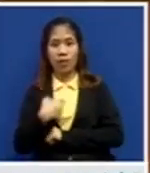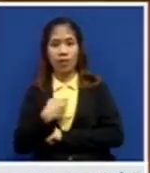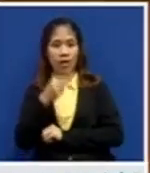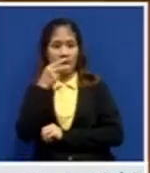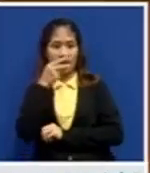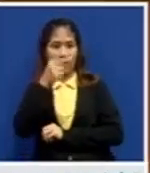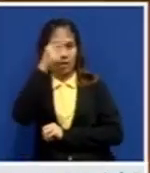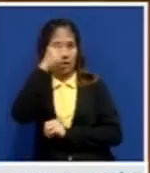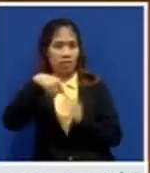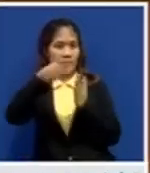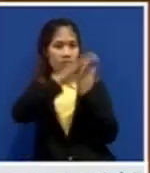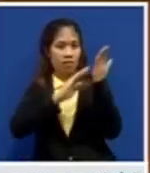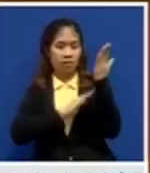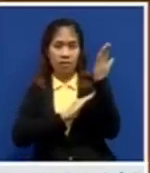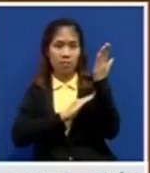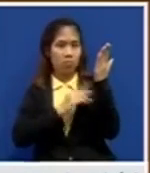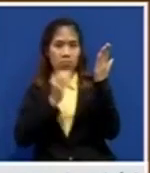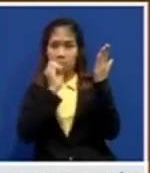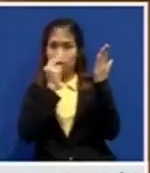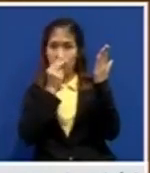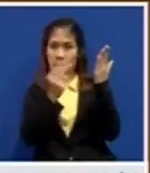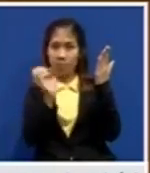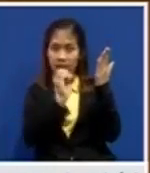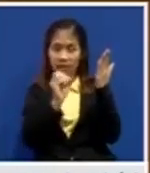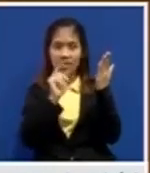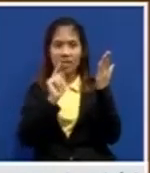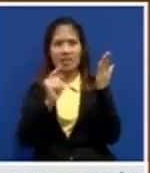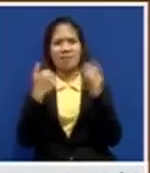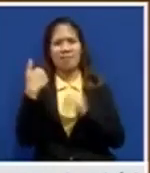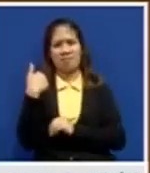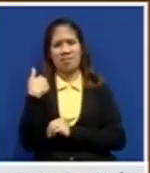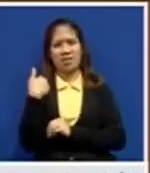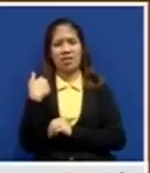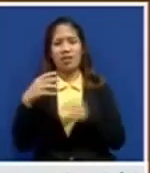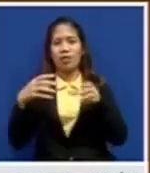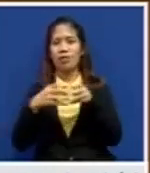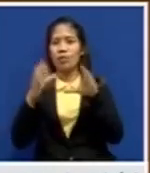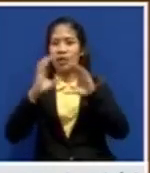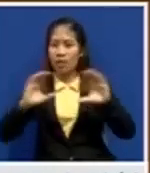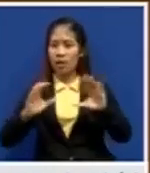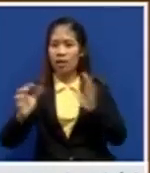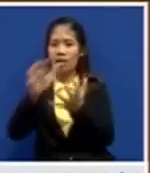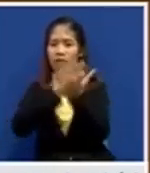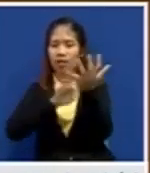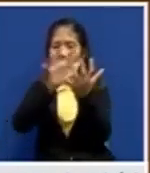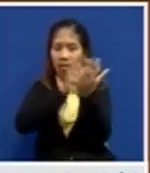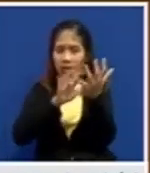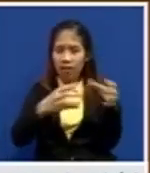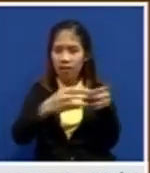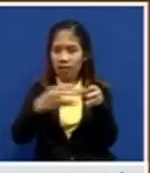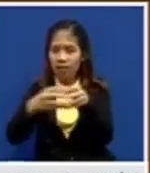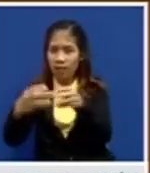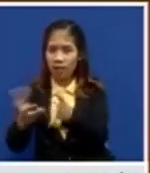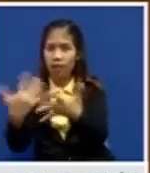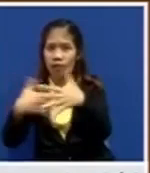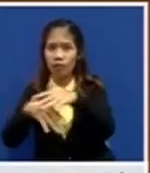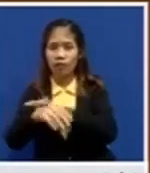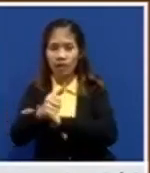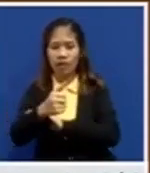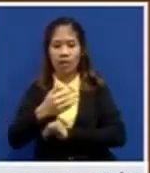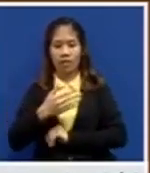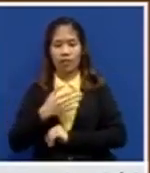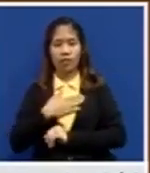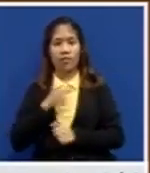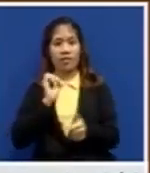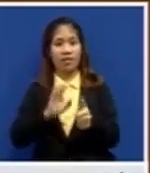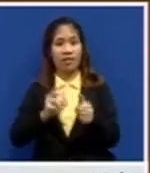ไทยมีรัฐบาลผสมเลยจริงๆแล้วมีรัฐบาลผสมมาตลอดแล้วก็มีกลไกของมันอยู่มีครม.เศรษฐกิจซึ่งผมแนะนำท่านนาย